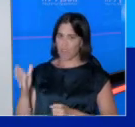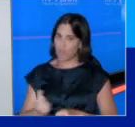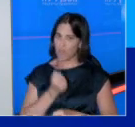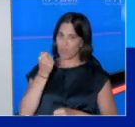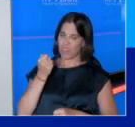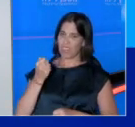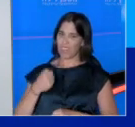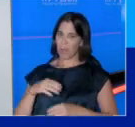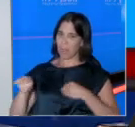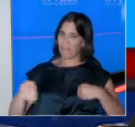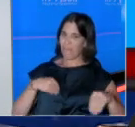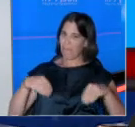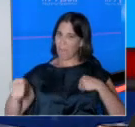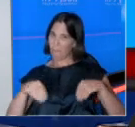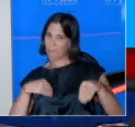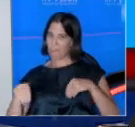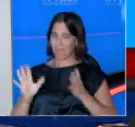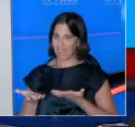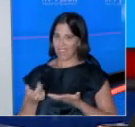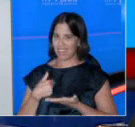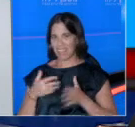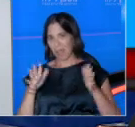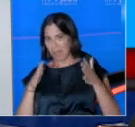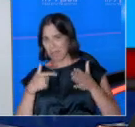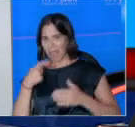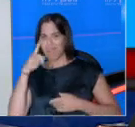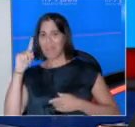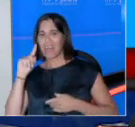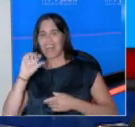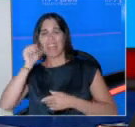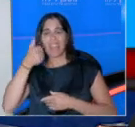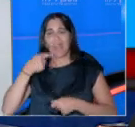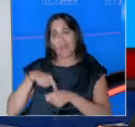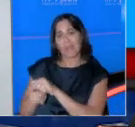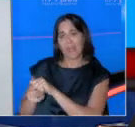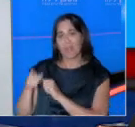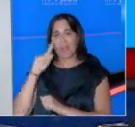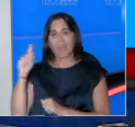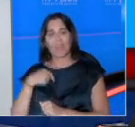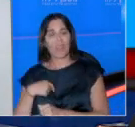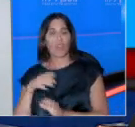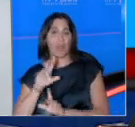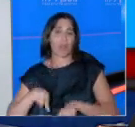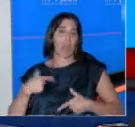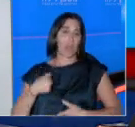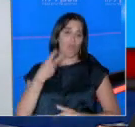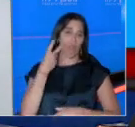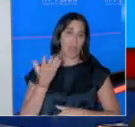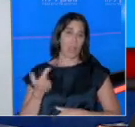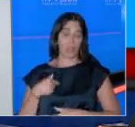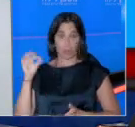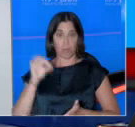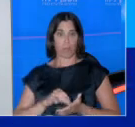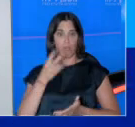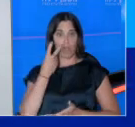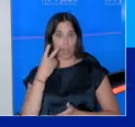בתור נערת הגומי של המילניום. זה היה פחות או יותר חוות הדעת הכי מתחמקת מחוות דעת שאי פעם ראיתי בחיי, ופתאום אני